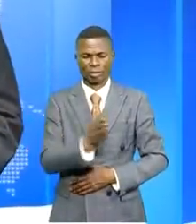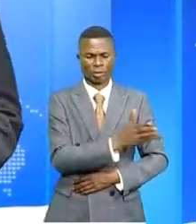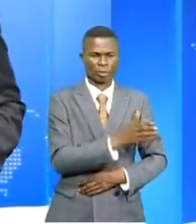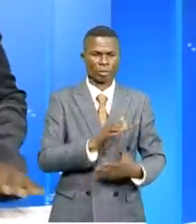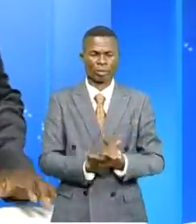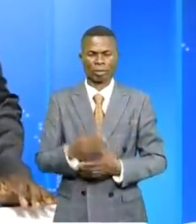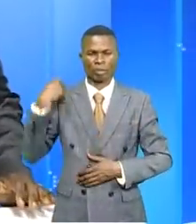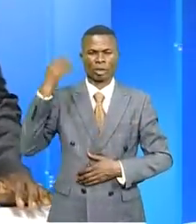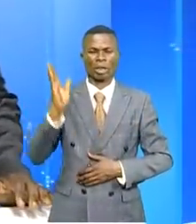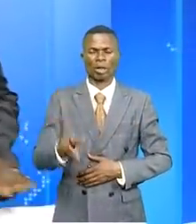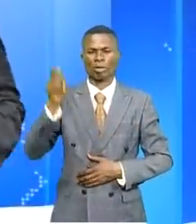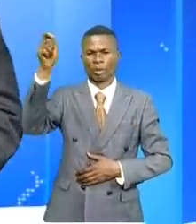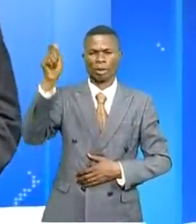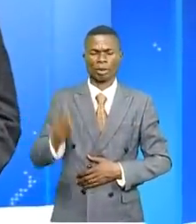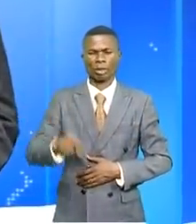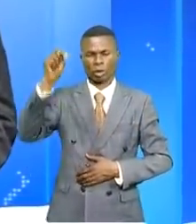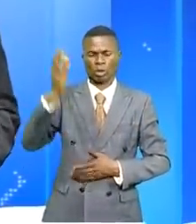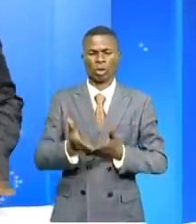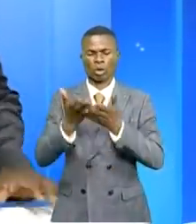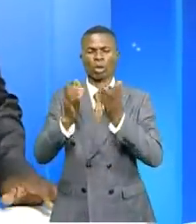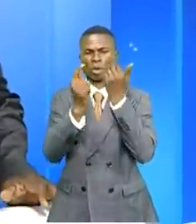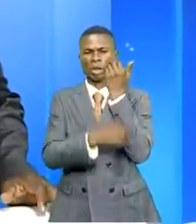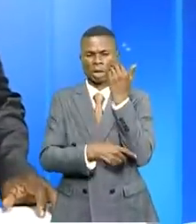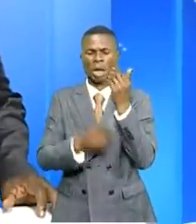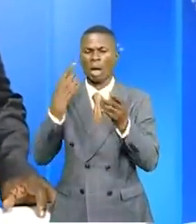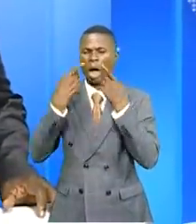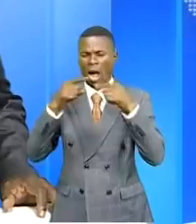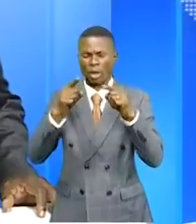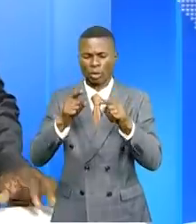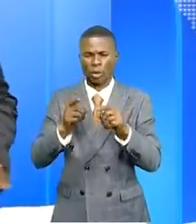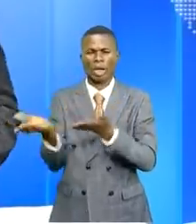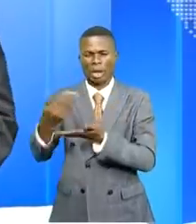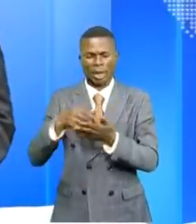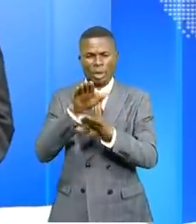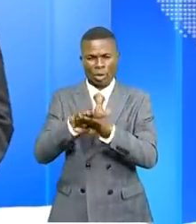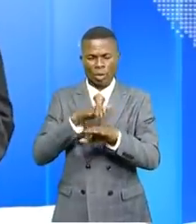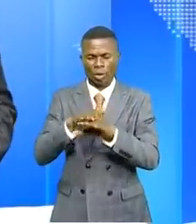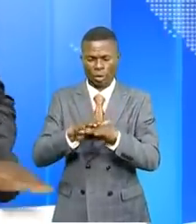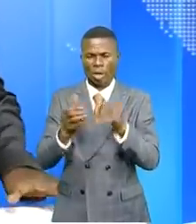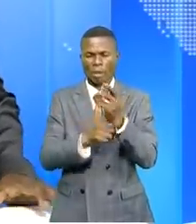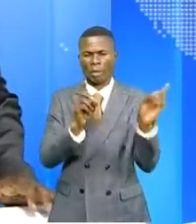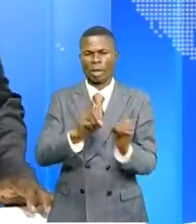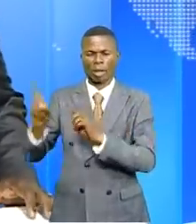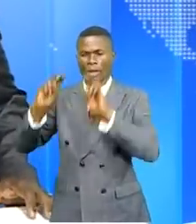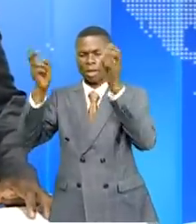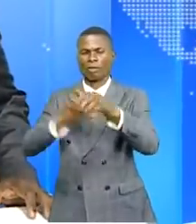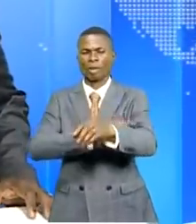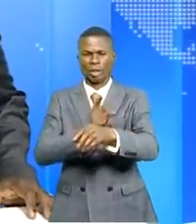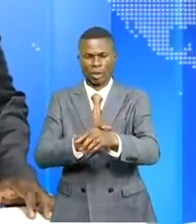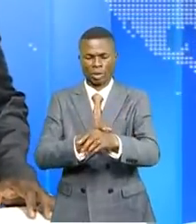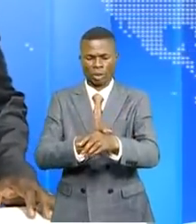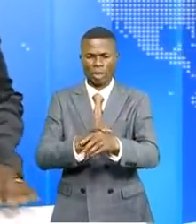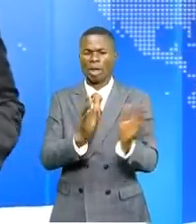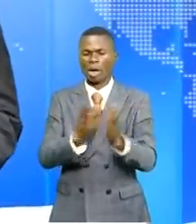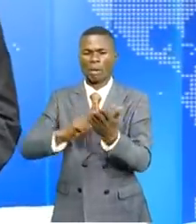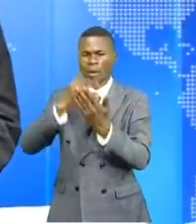Le gouverneur militaire du Nord Kivu a quant à lui annoncé le retour progressif des déplacés de Goma. Cela se fera selon le calendrier